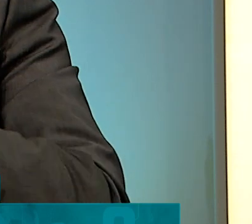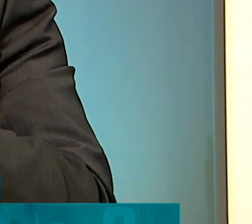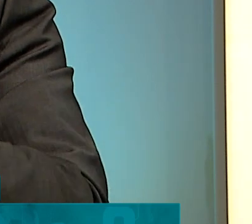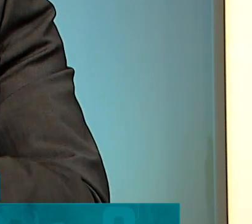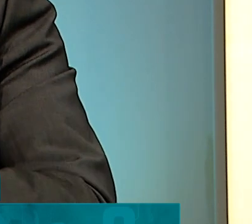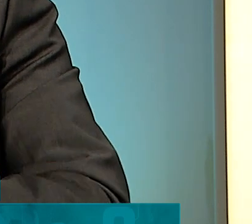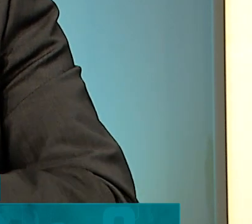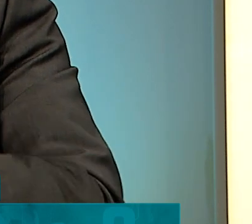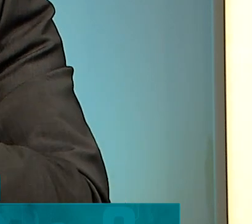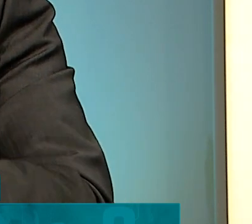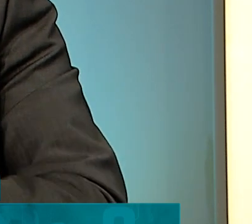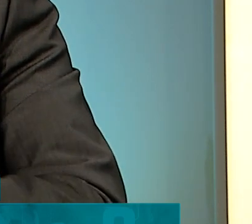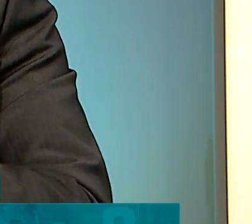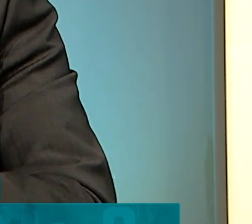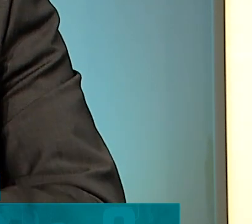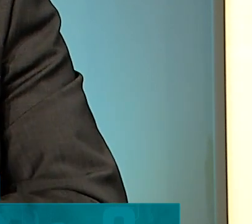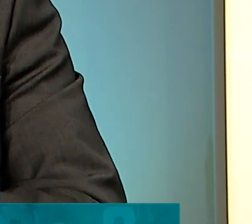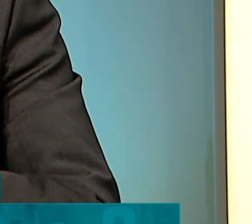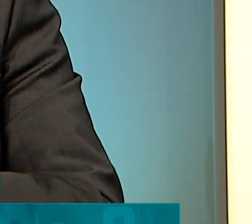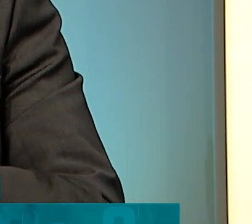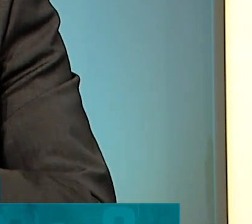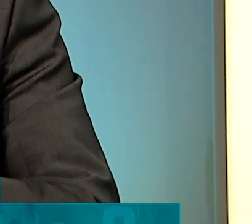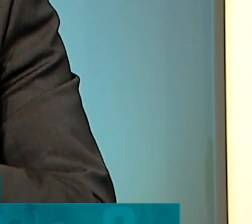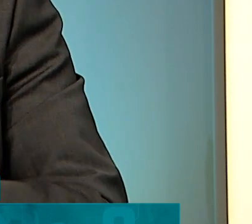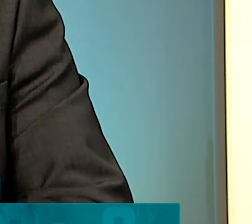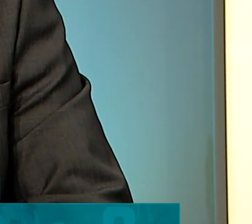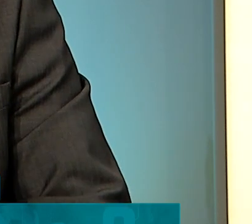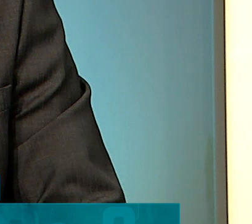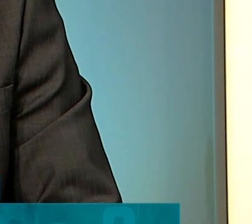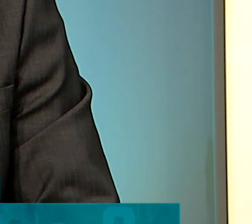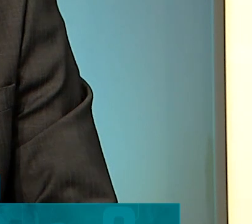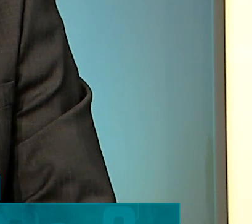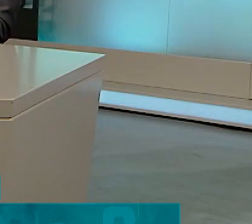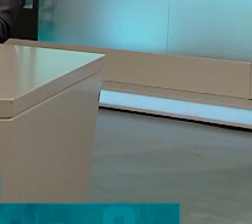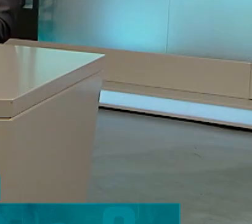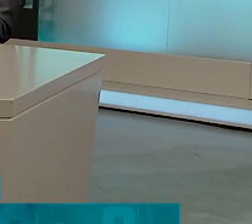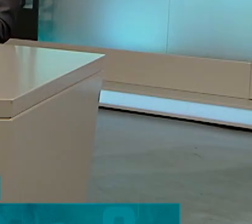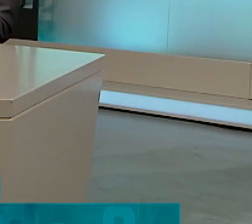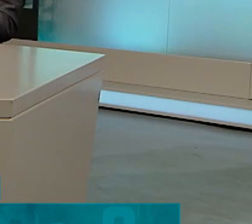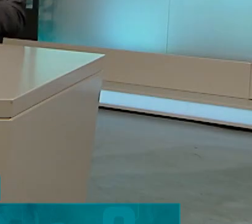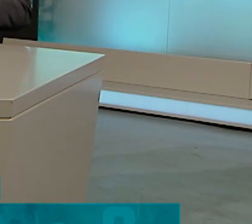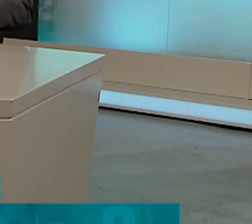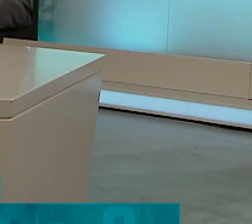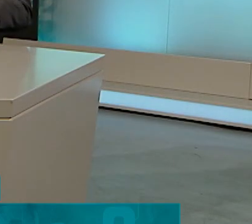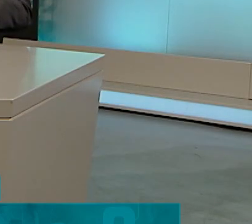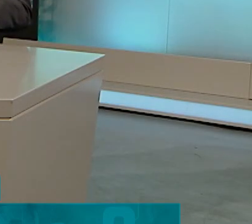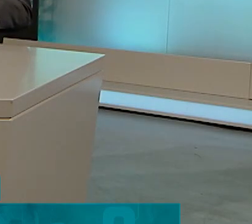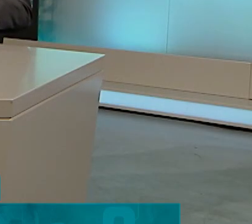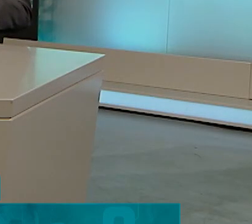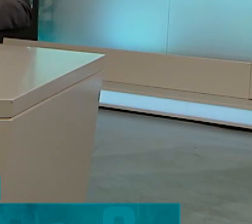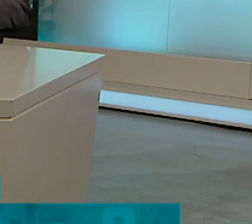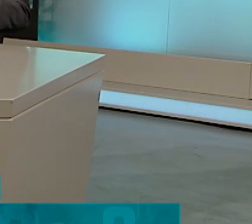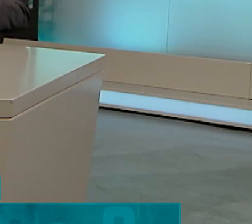Yusuf işte cinsellik vesaire gibi Hatice ifsat edecek bir durumda bulunmazsa karacaa